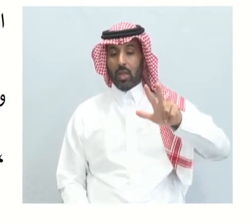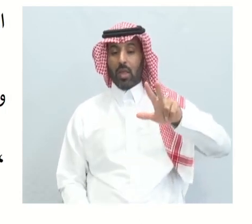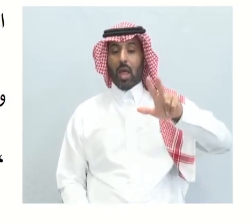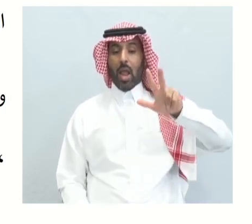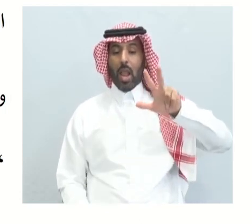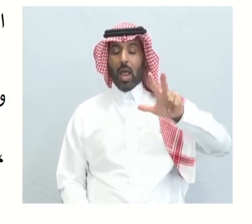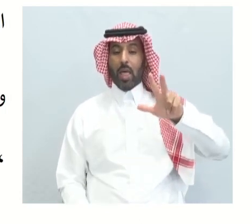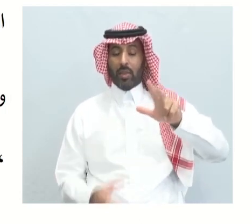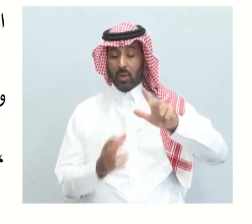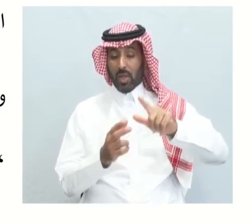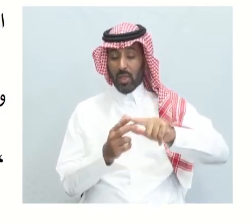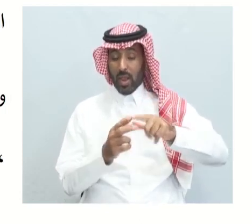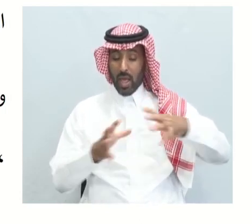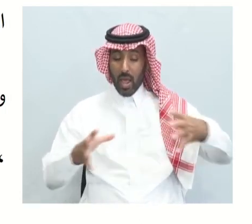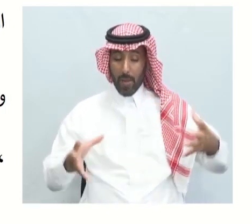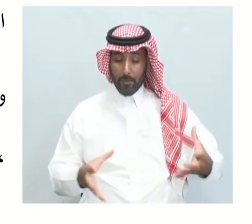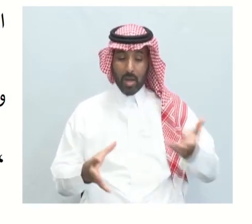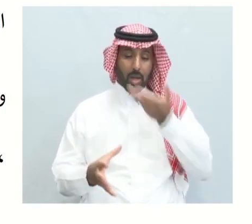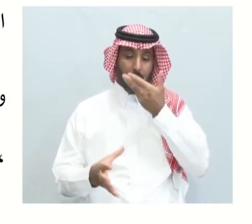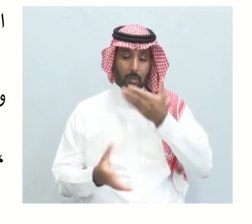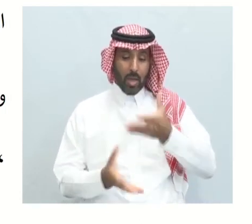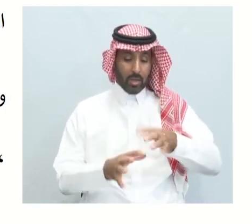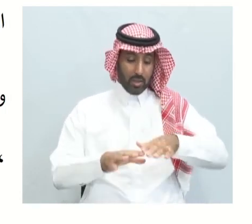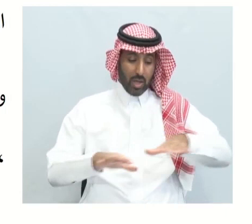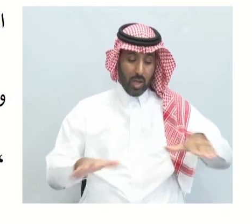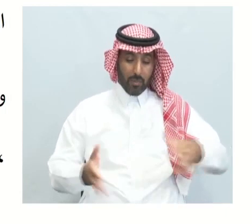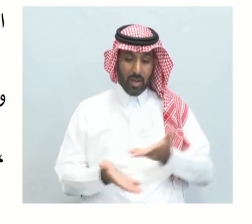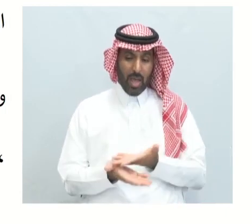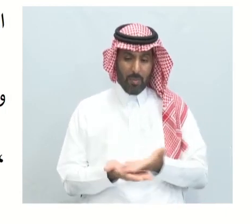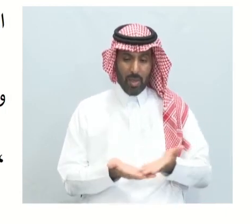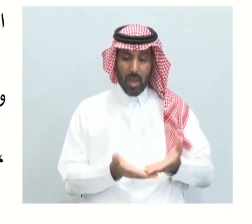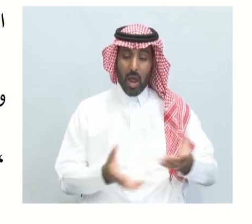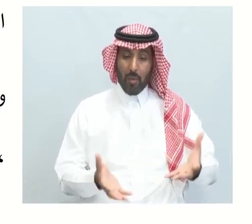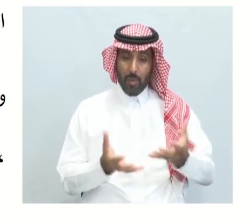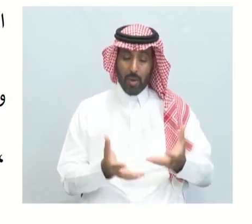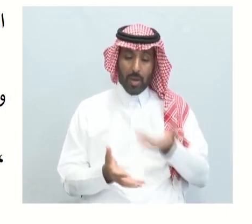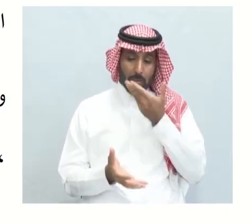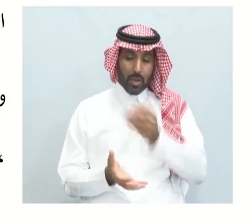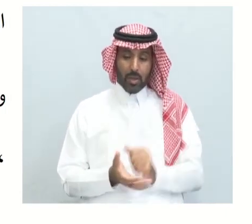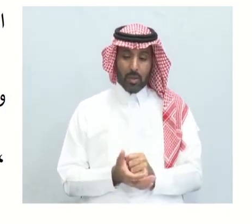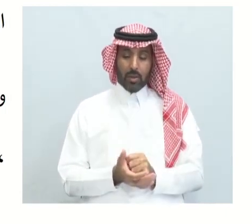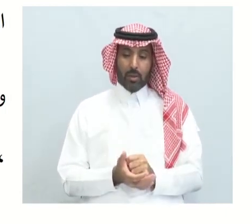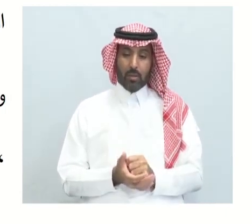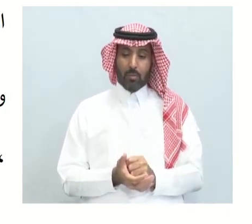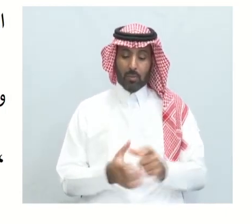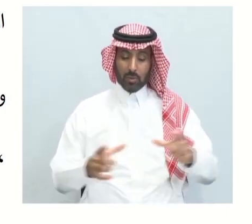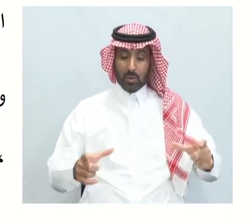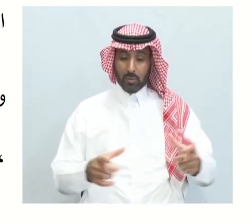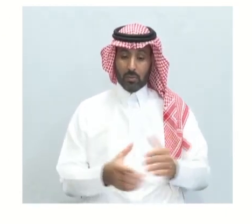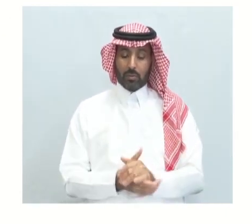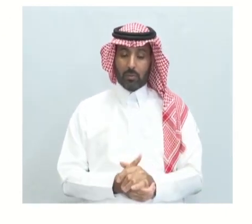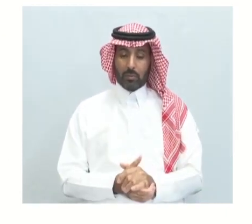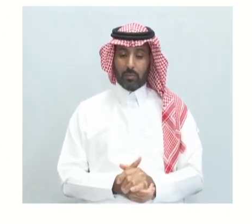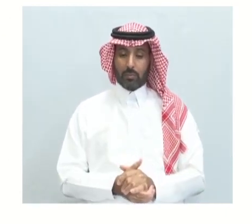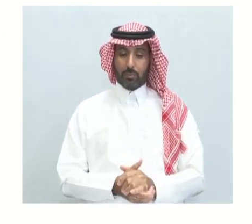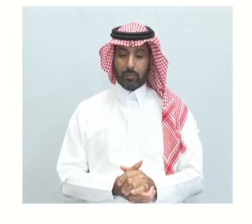الثانويه الحامله للماء وتعد مصدرا هاما للمياه على النطاق المحلي على الرغم من عدم وجود مياهها وكمياتها